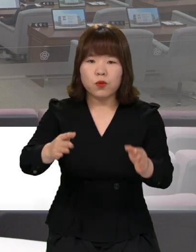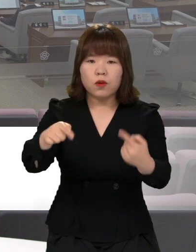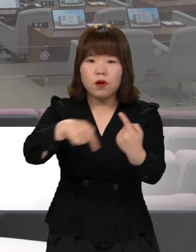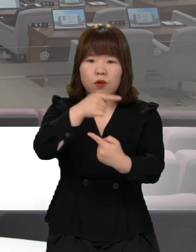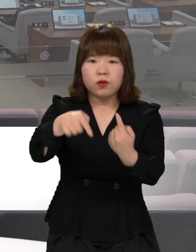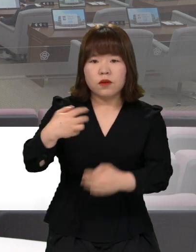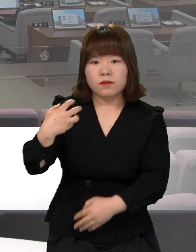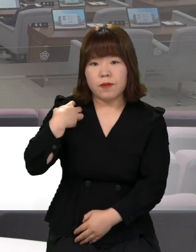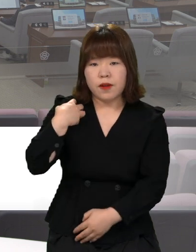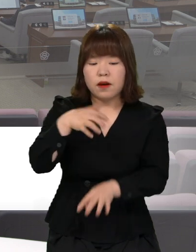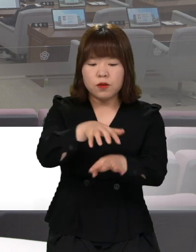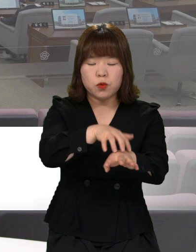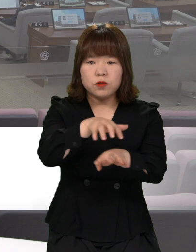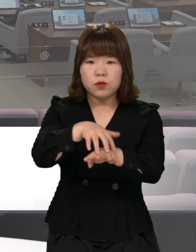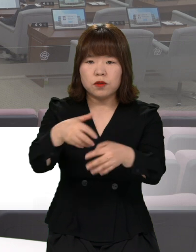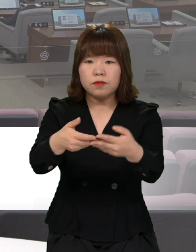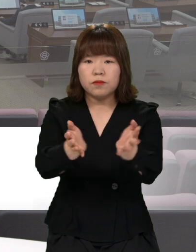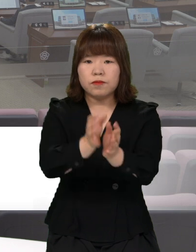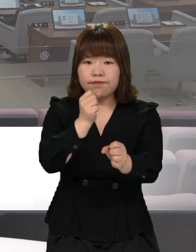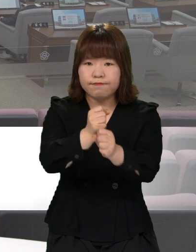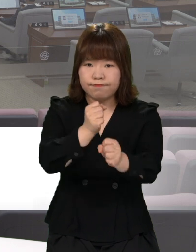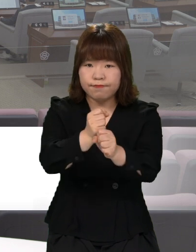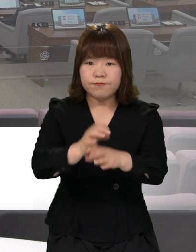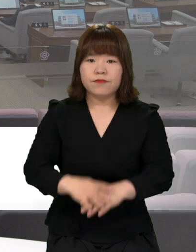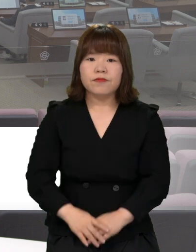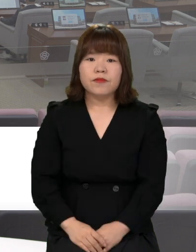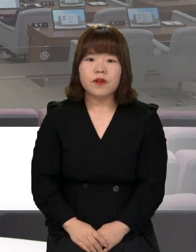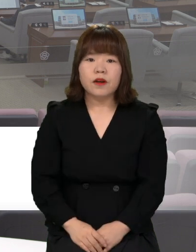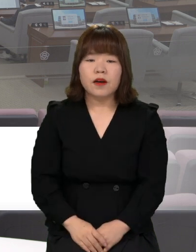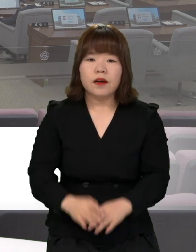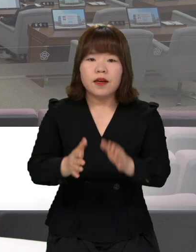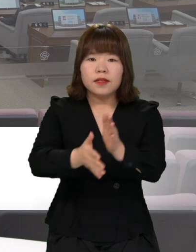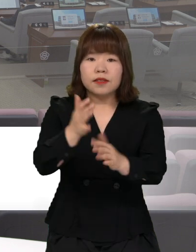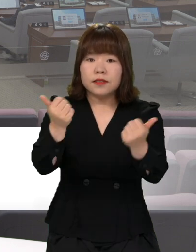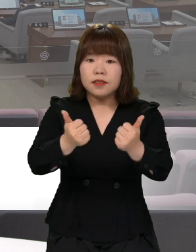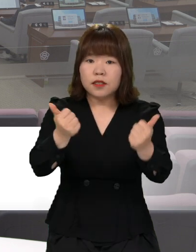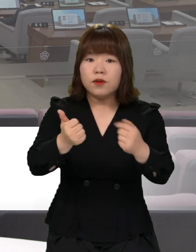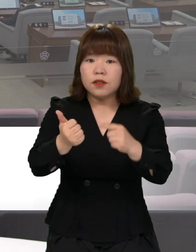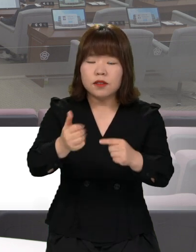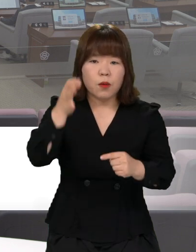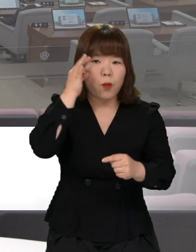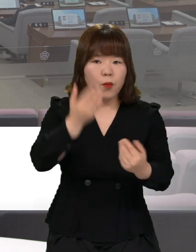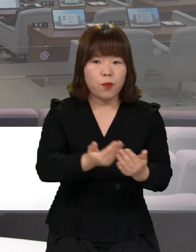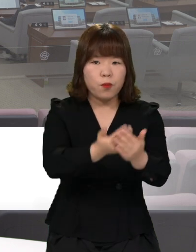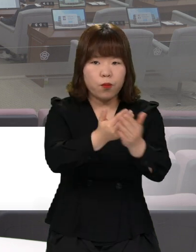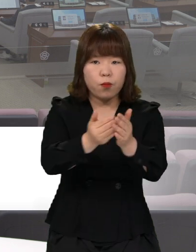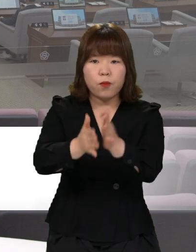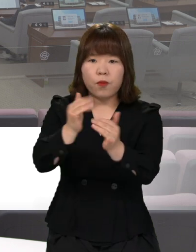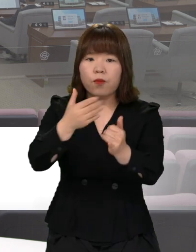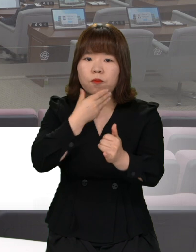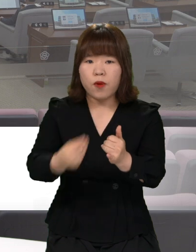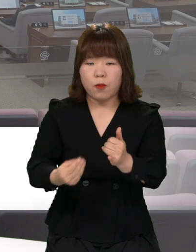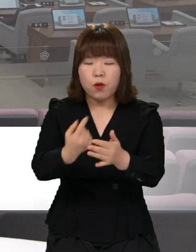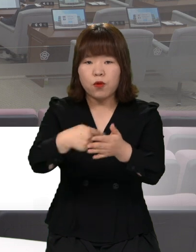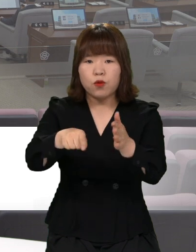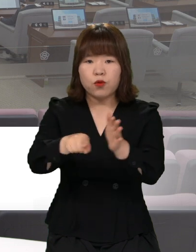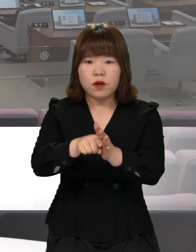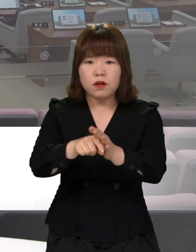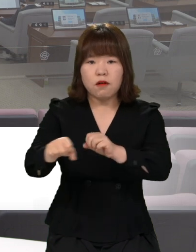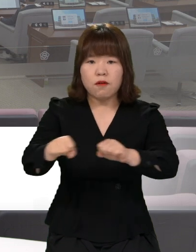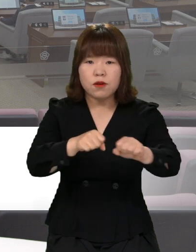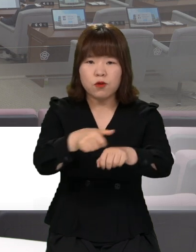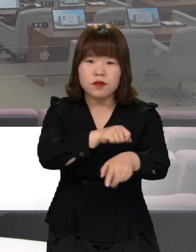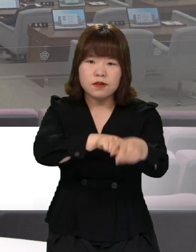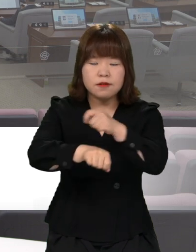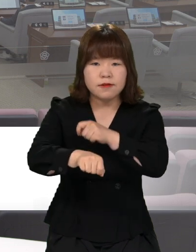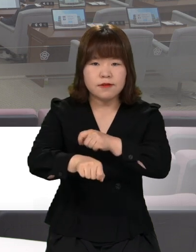후반기 원구성을 마무리했는데요 출범식에서 시회는 지역 발전과 시민 행복을 위해 선도적 의회를 구현해